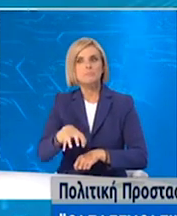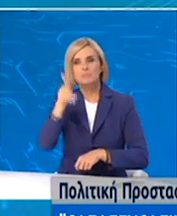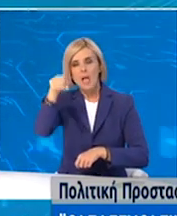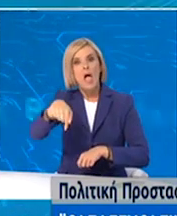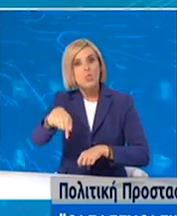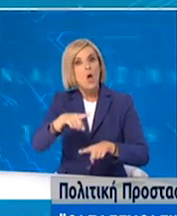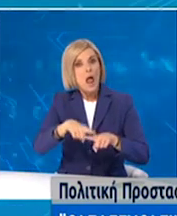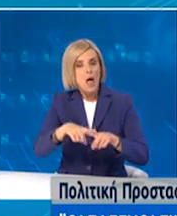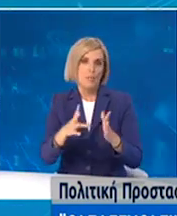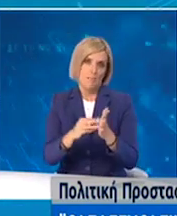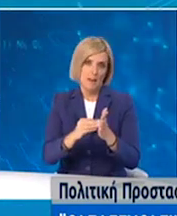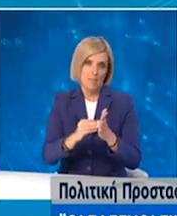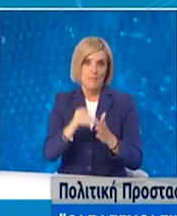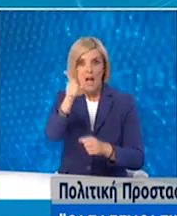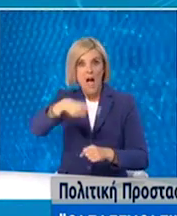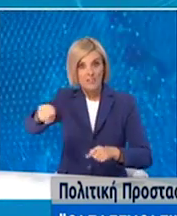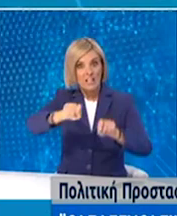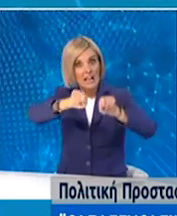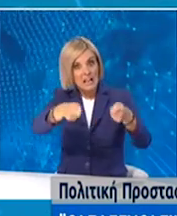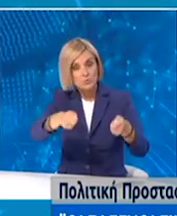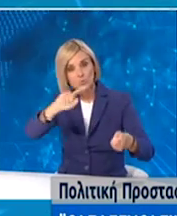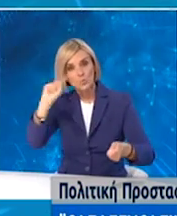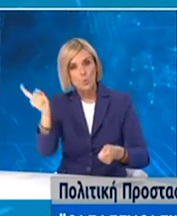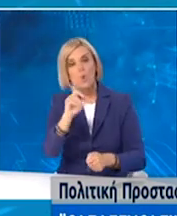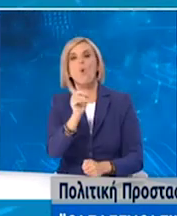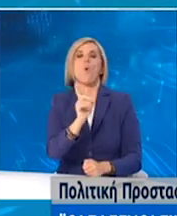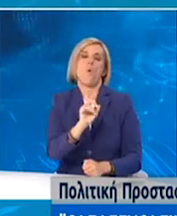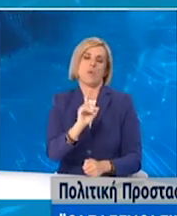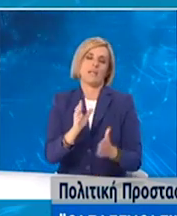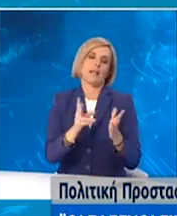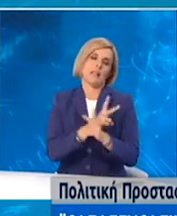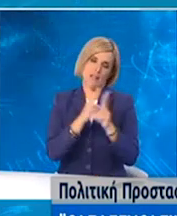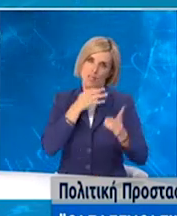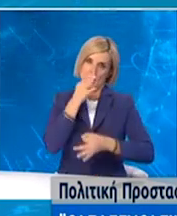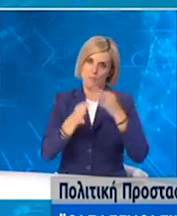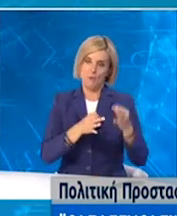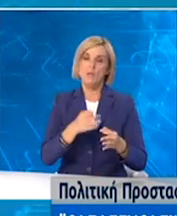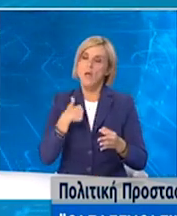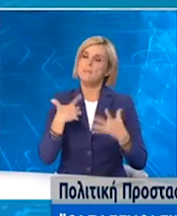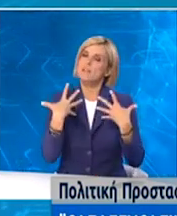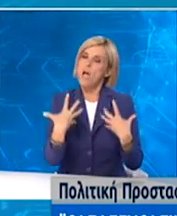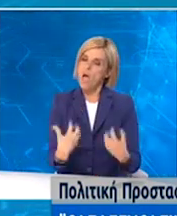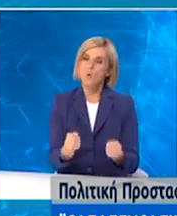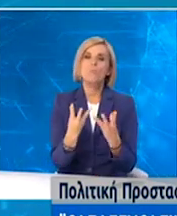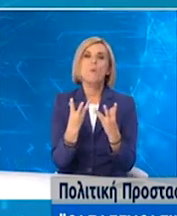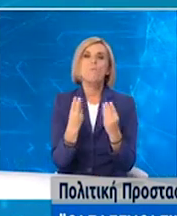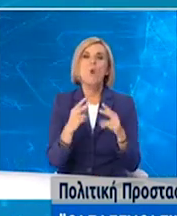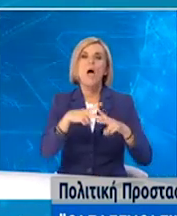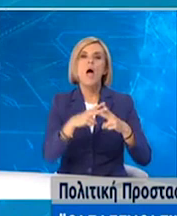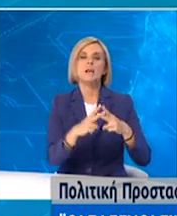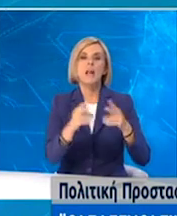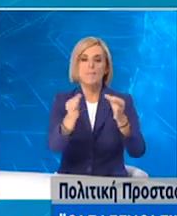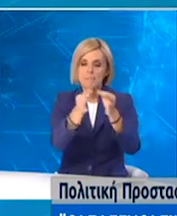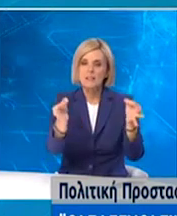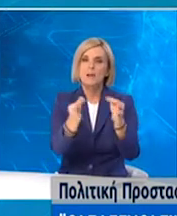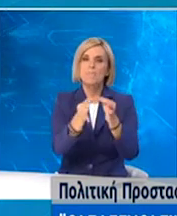Όχι, το έχουμε ξεκαθαρίσει αυτό. Ότι όπου χρειαστεί να πάρουμε μέτρα, θα πάρουμε μέτρα. Και έχουμε αρκετά εργαλεία. Αυτό που είναι ξεκάθαρο, το